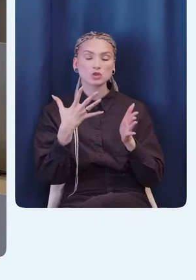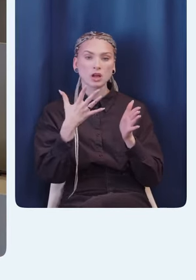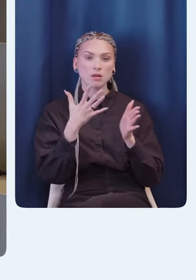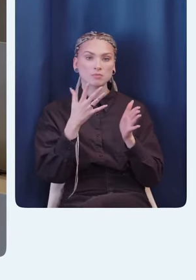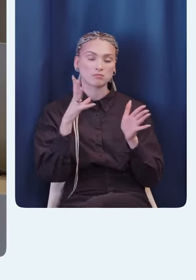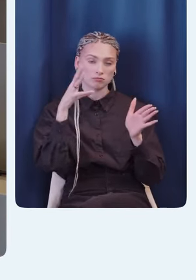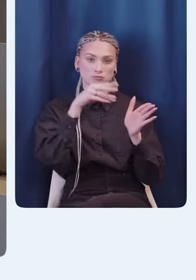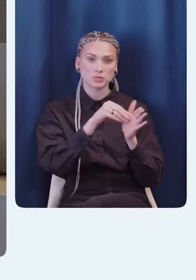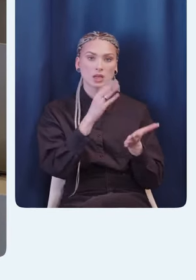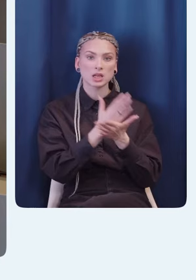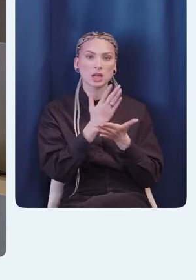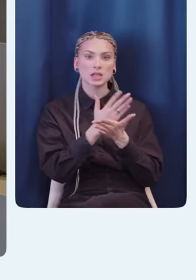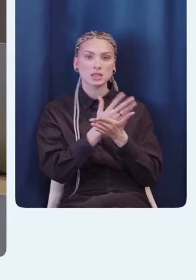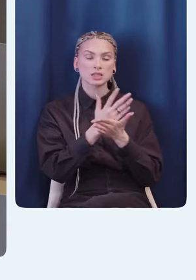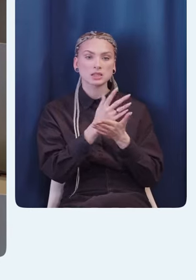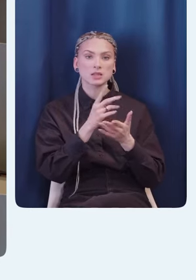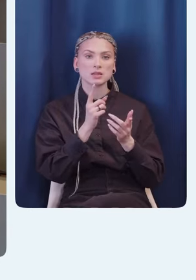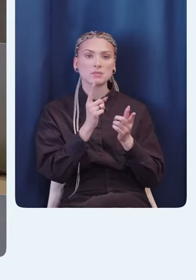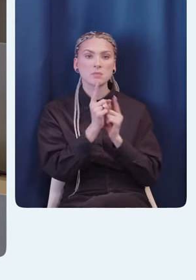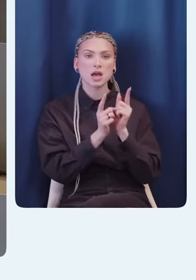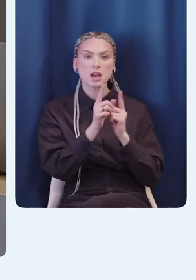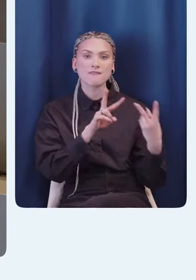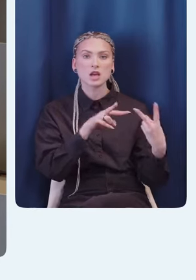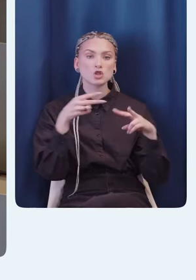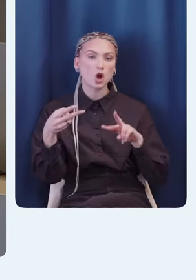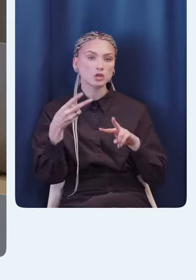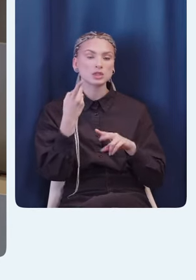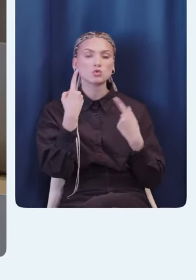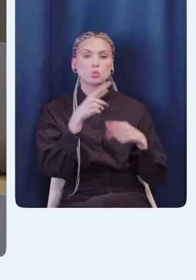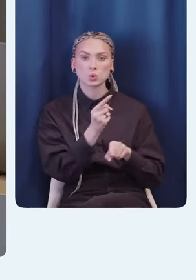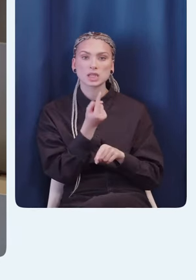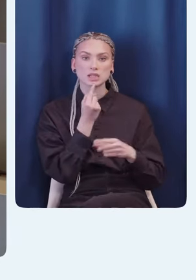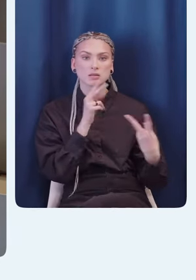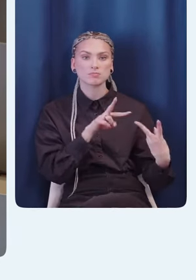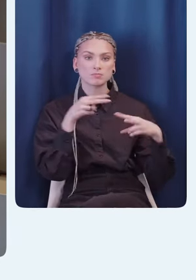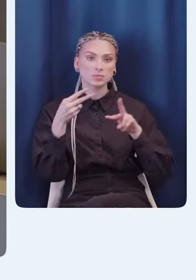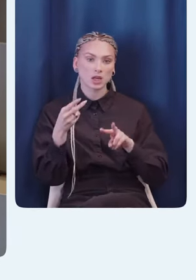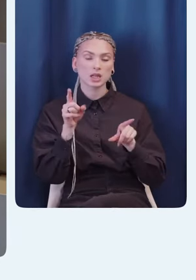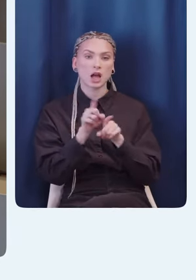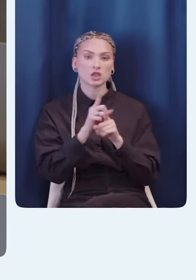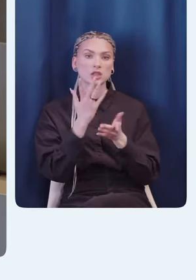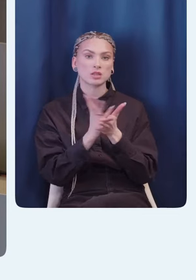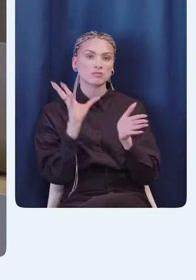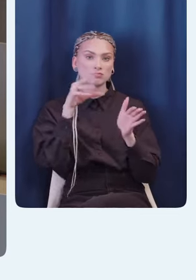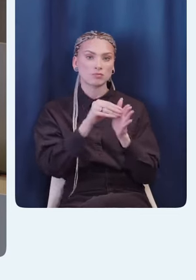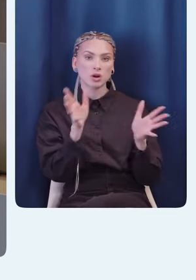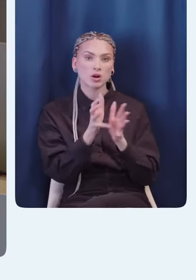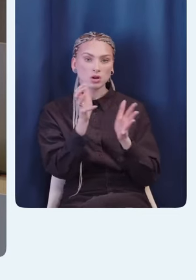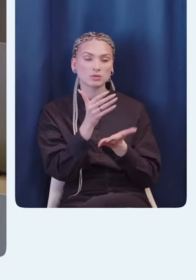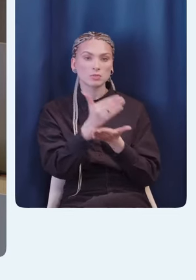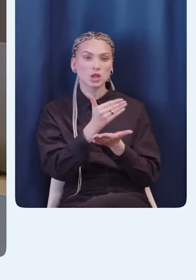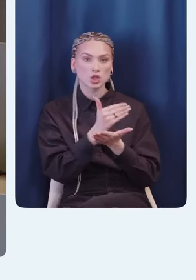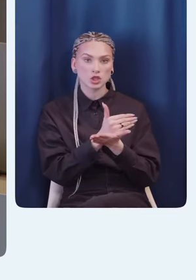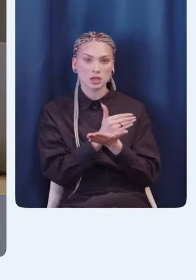также имеются переведенные версии для других языков, ровно как и другие ресурсы приложения. Это список строк,